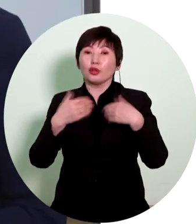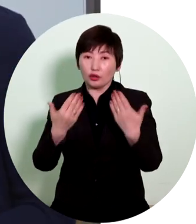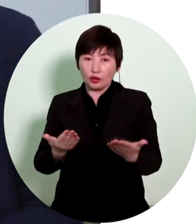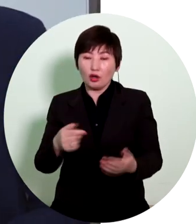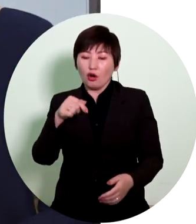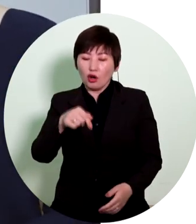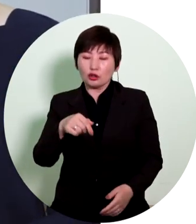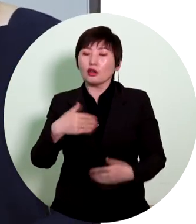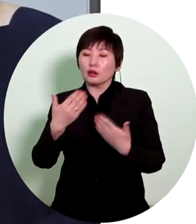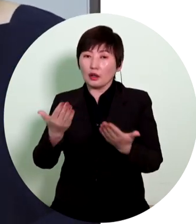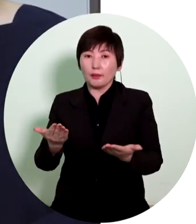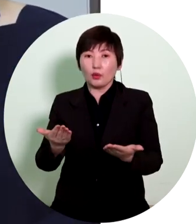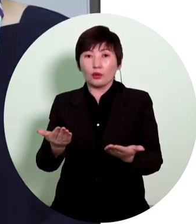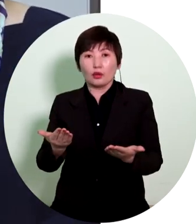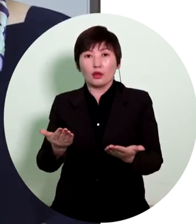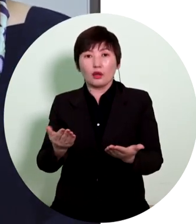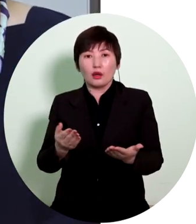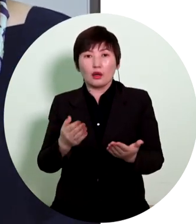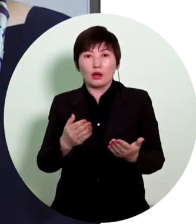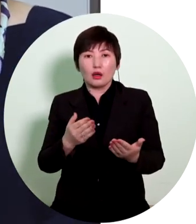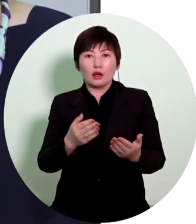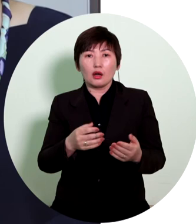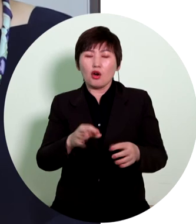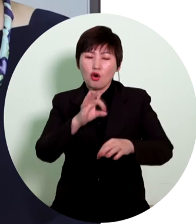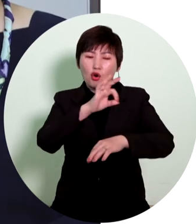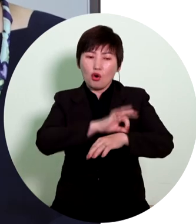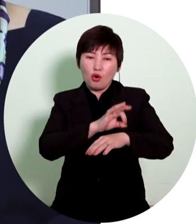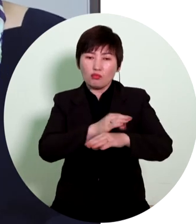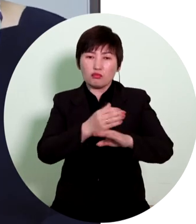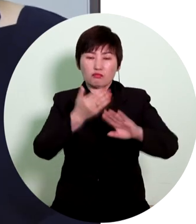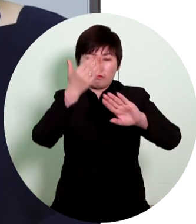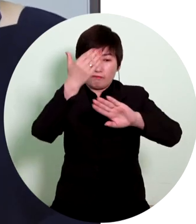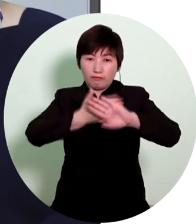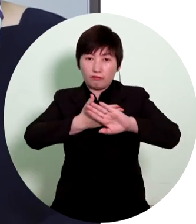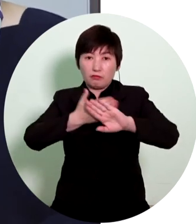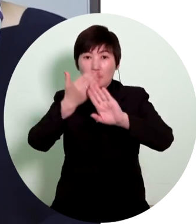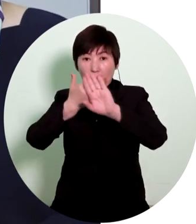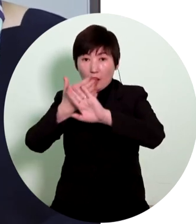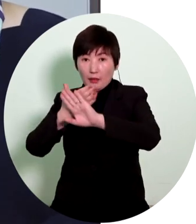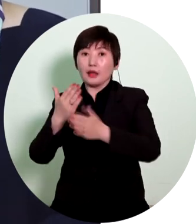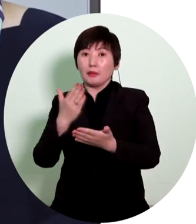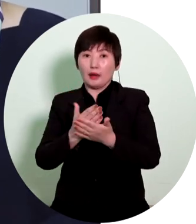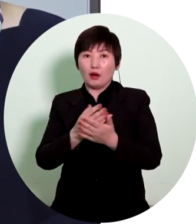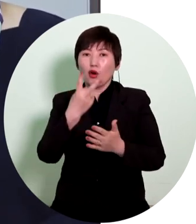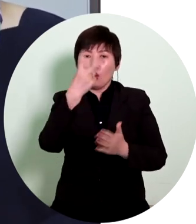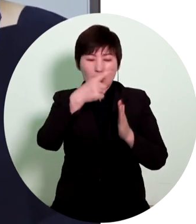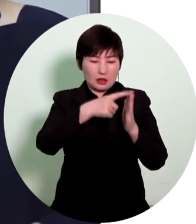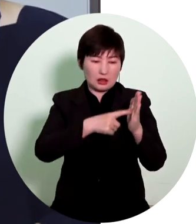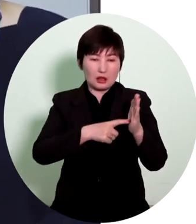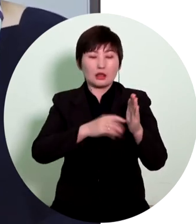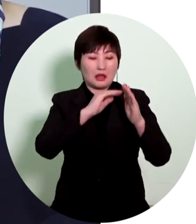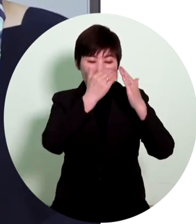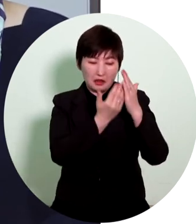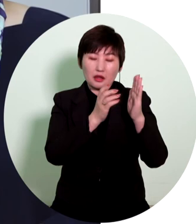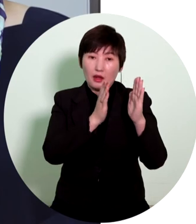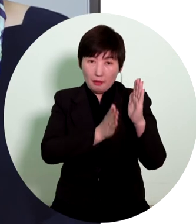Тэгэхээр одоо та бүгд маань энэ хөл хорой 20 цэрийн дэглэмийн үед 2 сар тийм ээ гэртэй байж